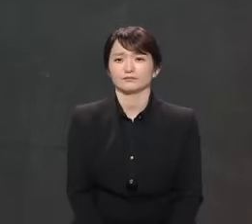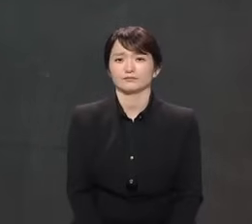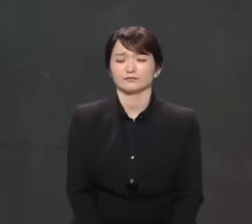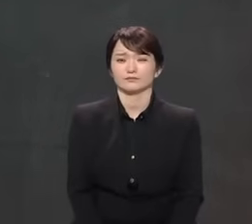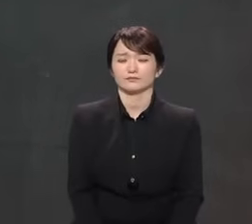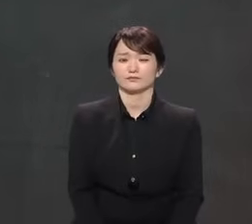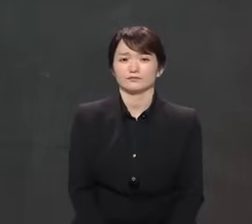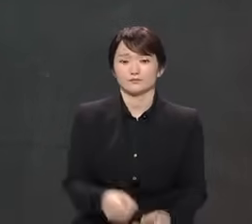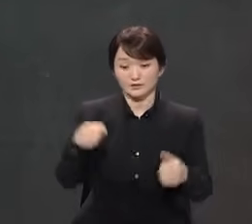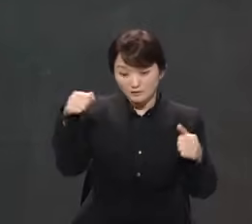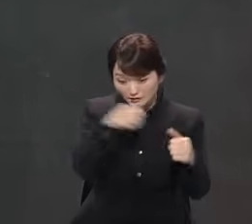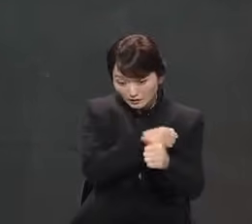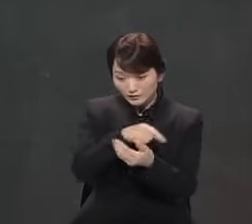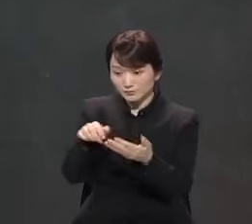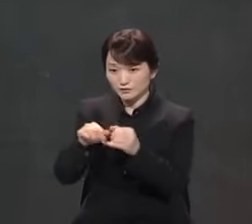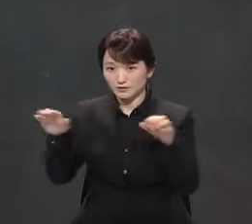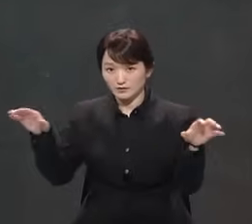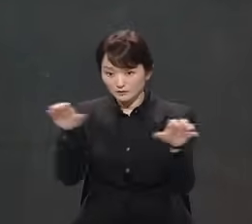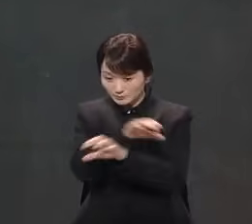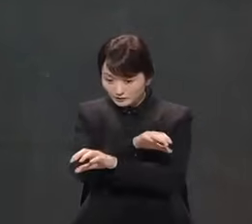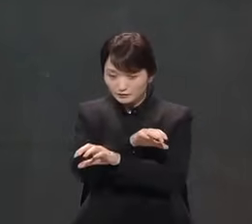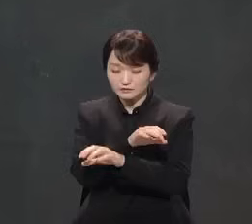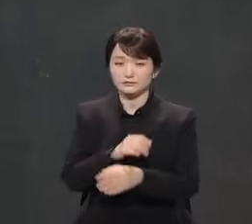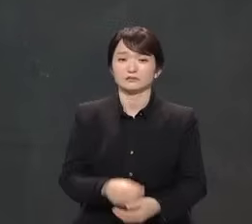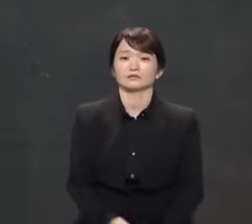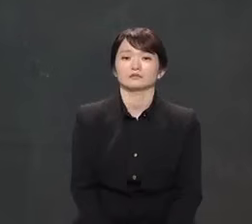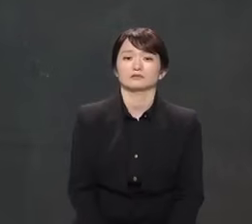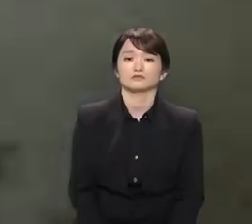뒤바뀐 피해자. 자, 제보자분의 얘기 들어보시죠.